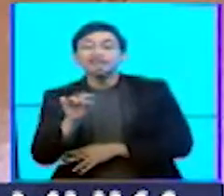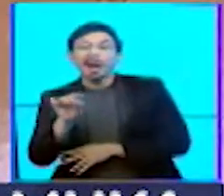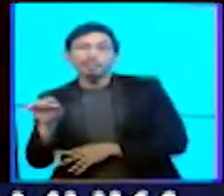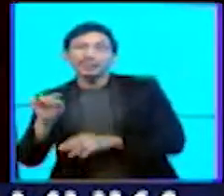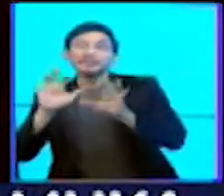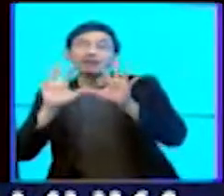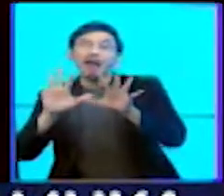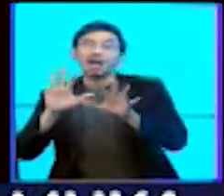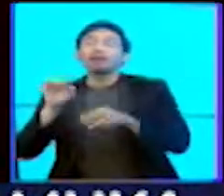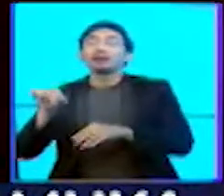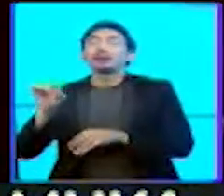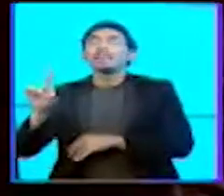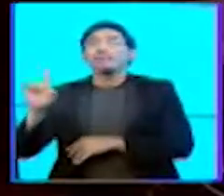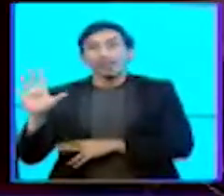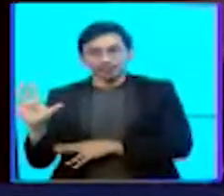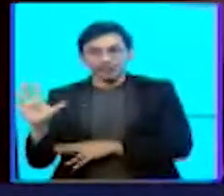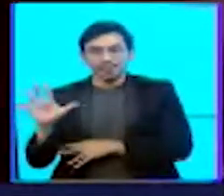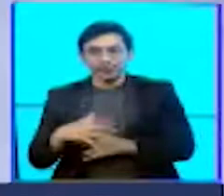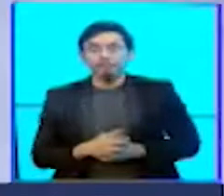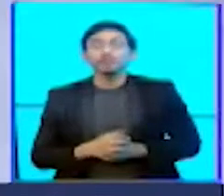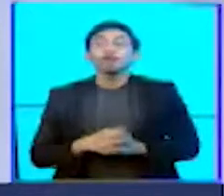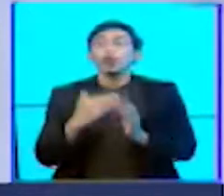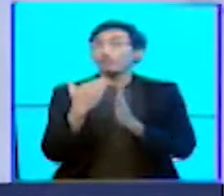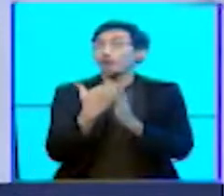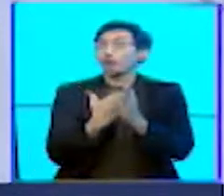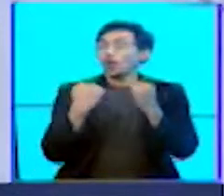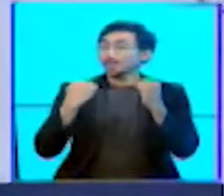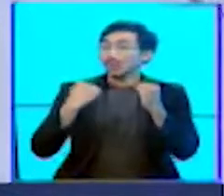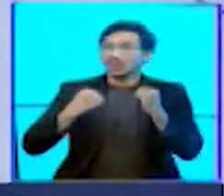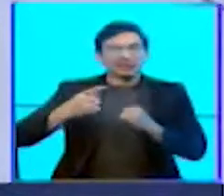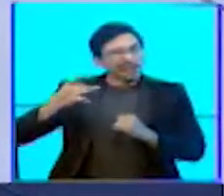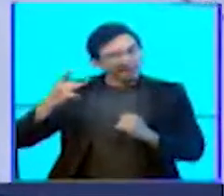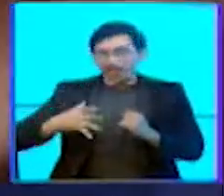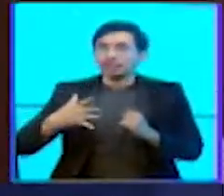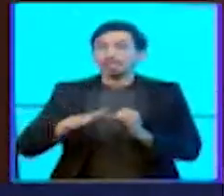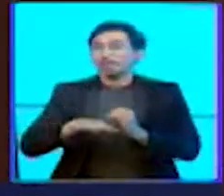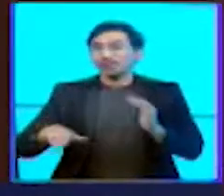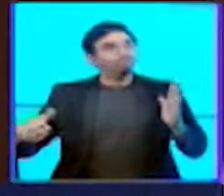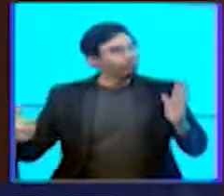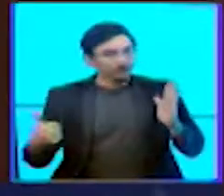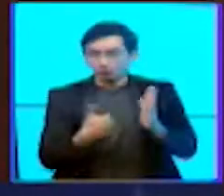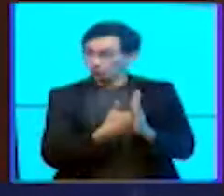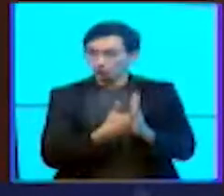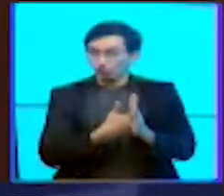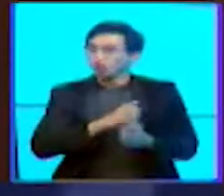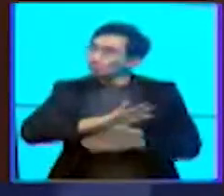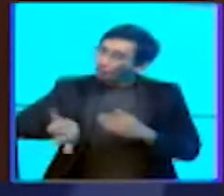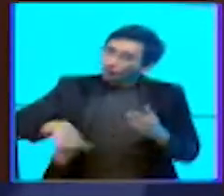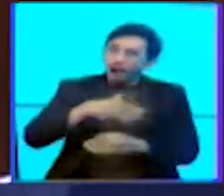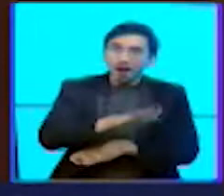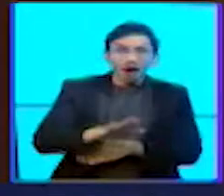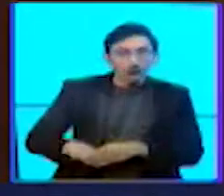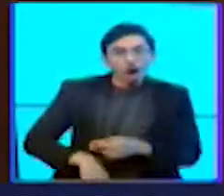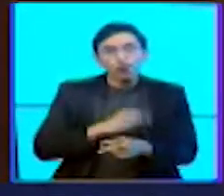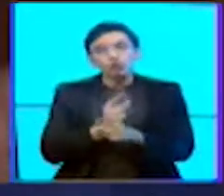timana rangkaian protokol kesehatan yang ketat juga Harus dipatuhi oleh seluruh Faith dan juga tenaga pengajar